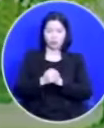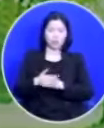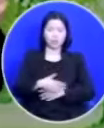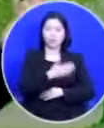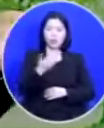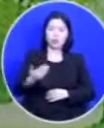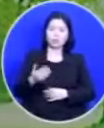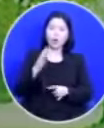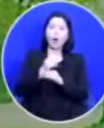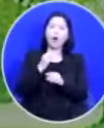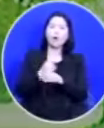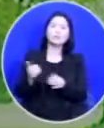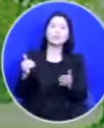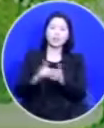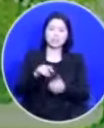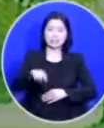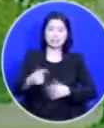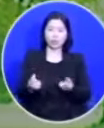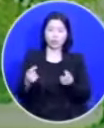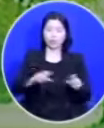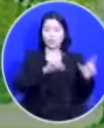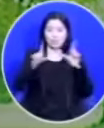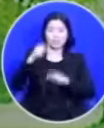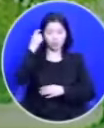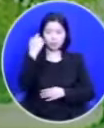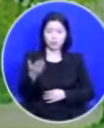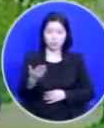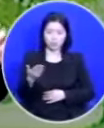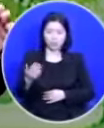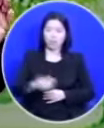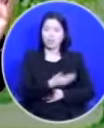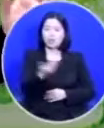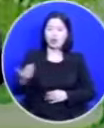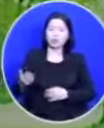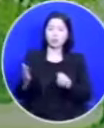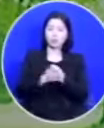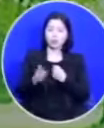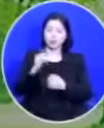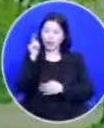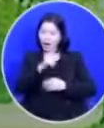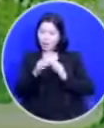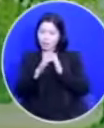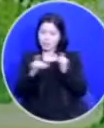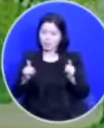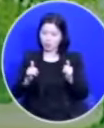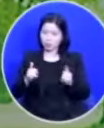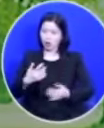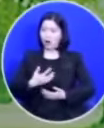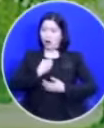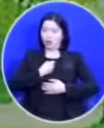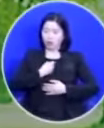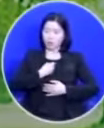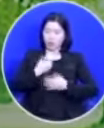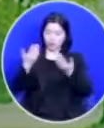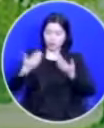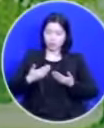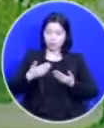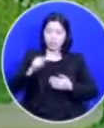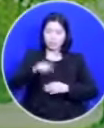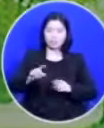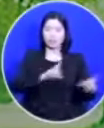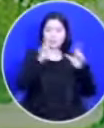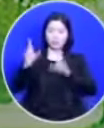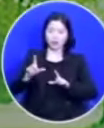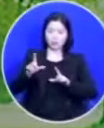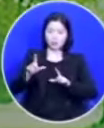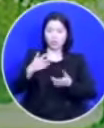여러분 언제까지 그렇게 사실 겁니다 여러분 때문에 악한 사람이 충격 받는 바로 그런 삶을 우리 주님은